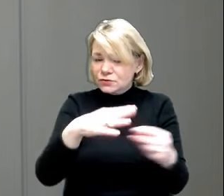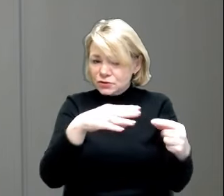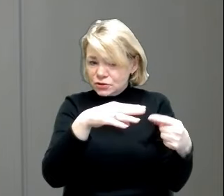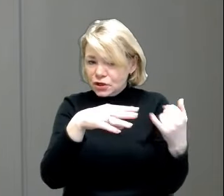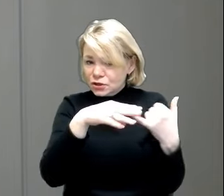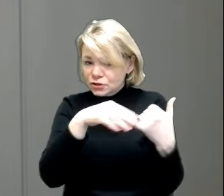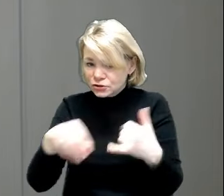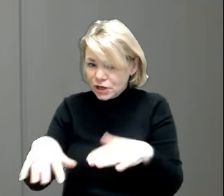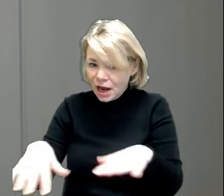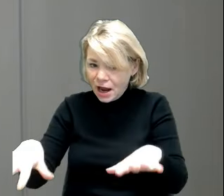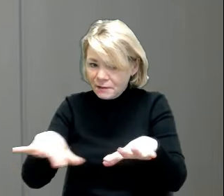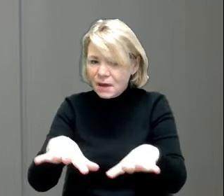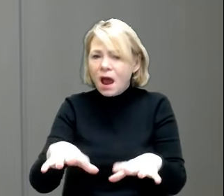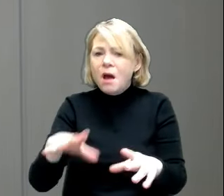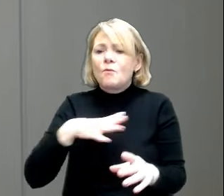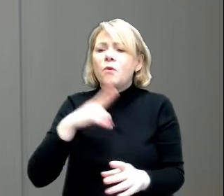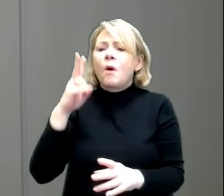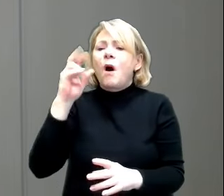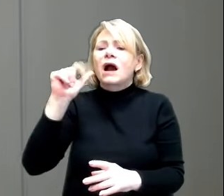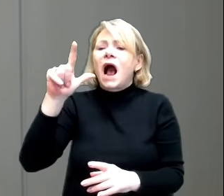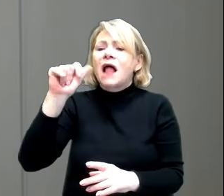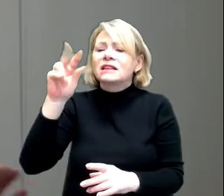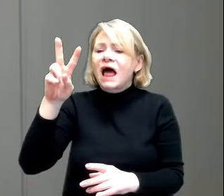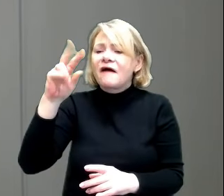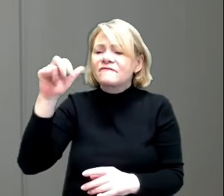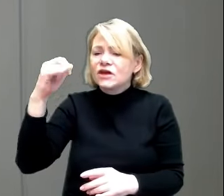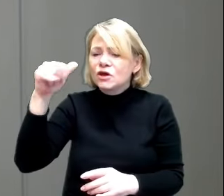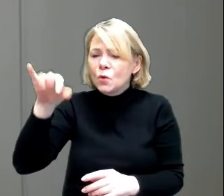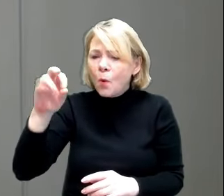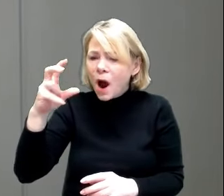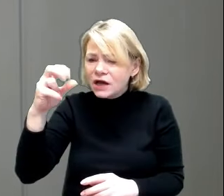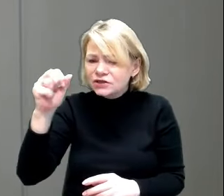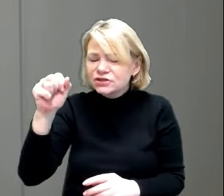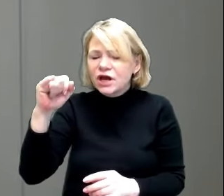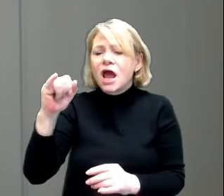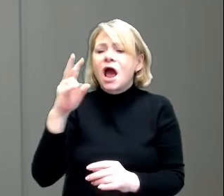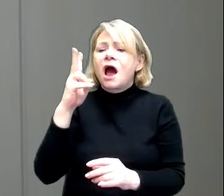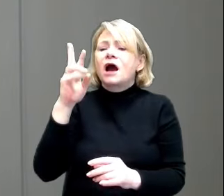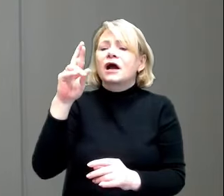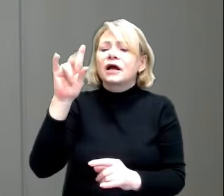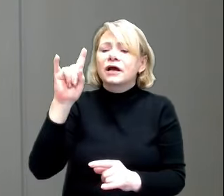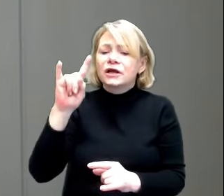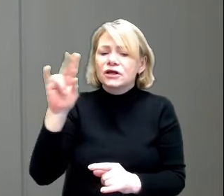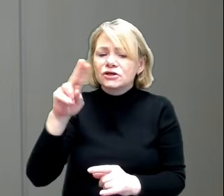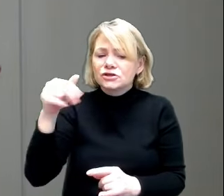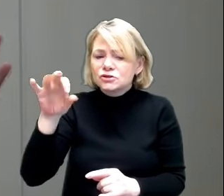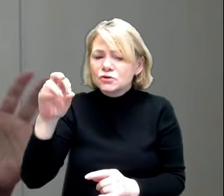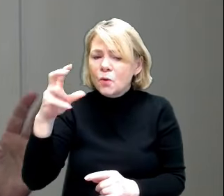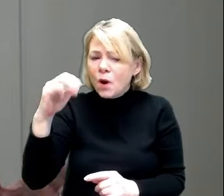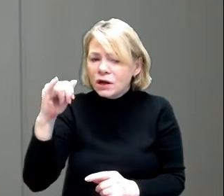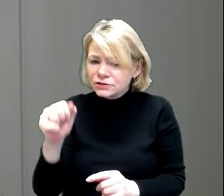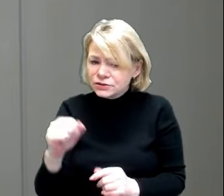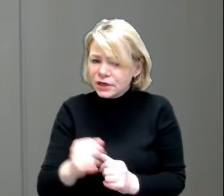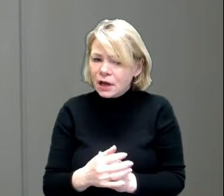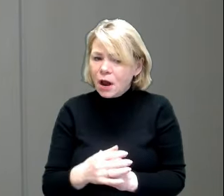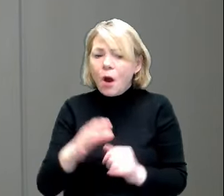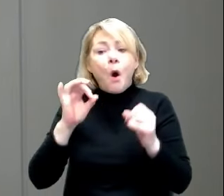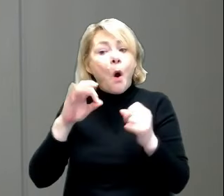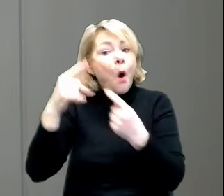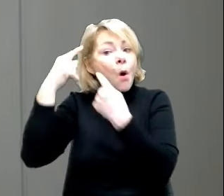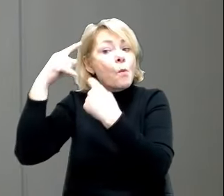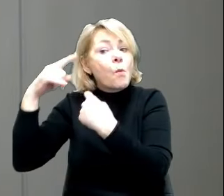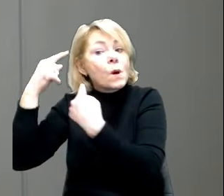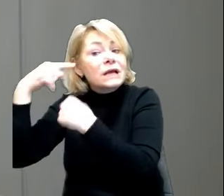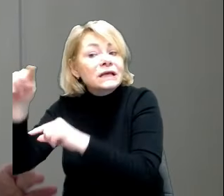kalavijuočių kryžiuočių ordinas kurio tikslas buvo platsdarmas klaipėda buvo platsdarmas kitas žemaičių žemes